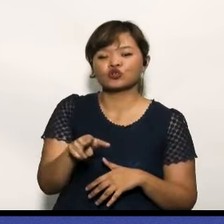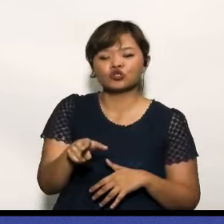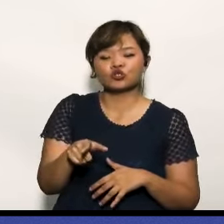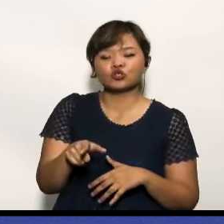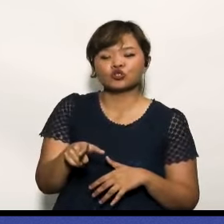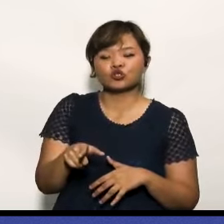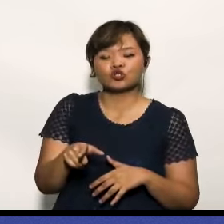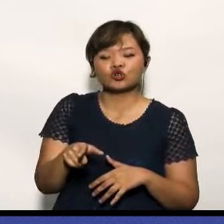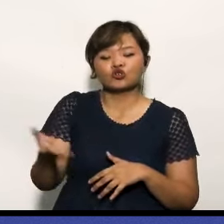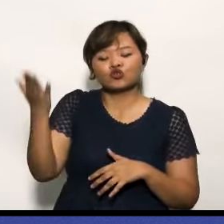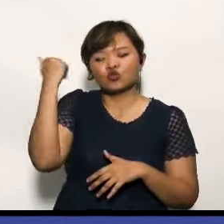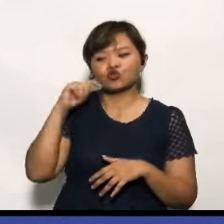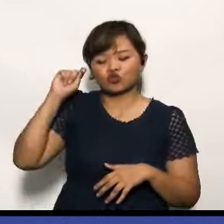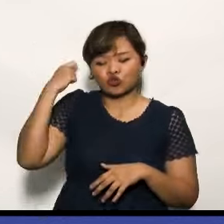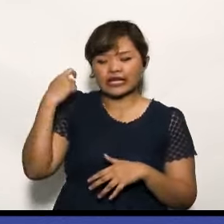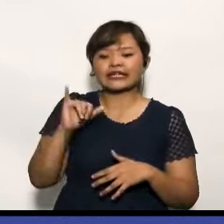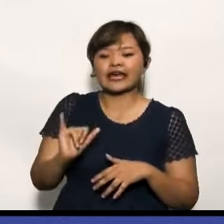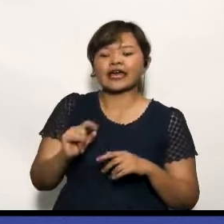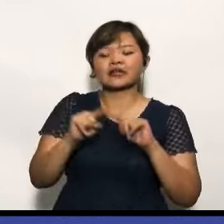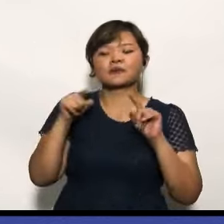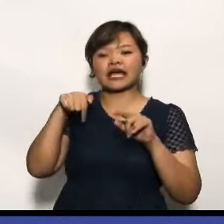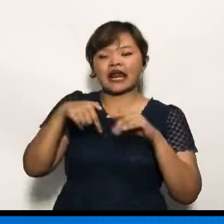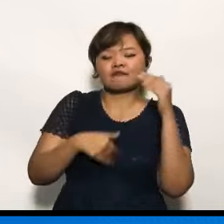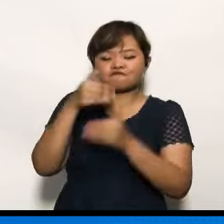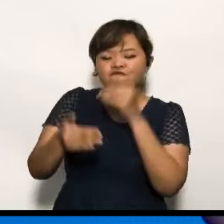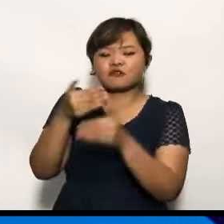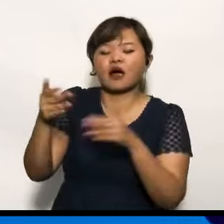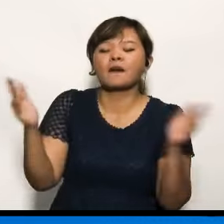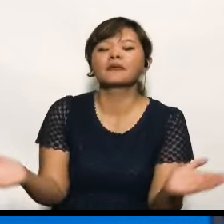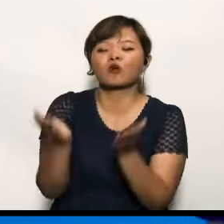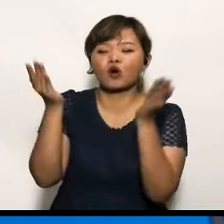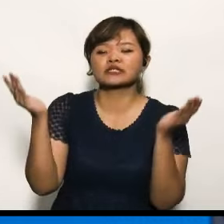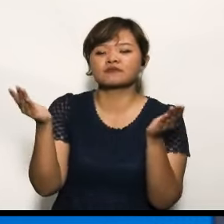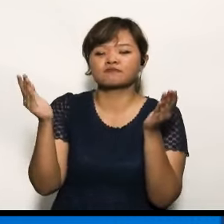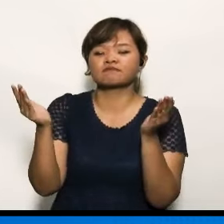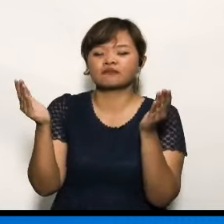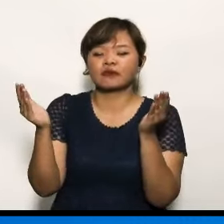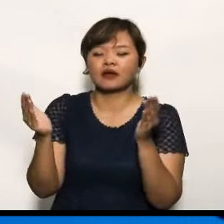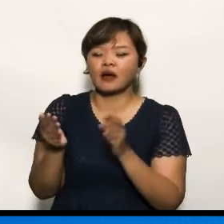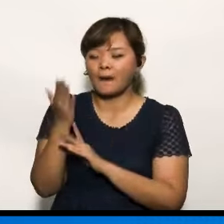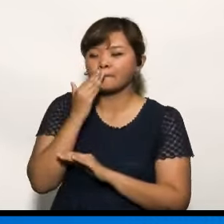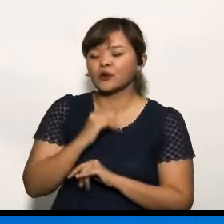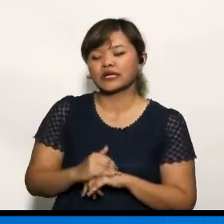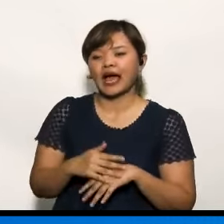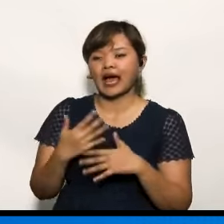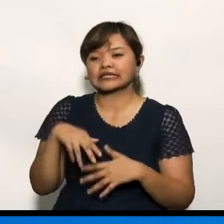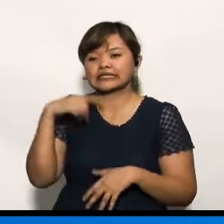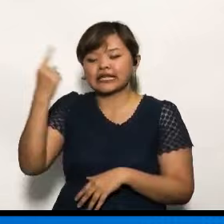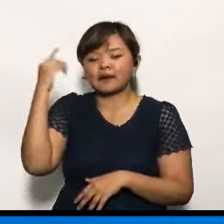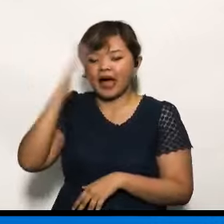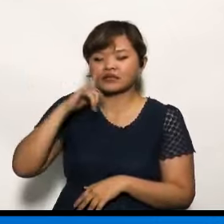no longer conquering, it's building. It's building our day-to-day life, kesehari-harian